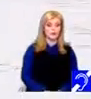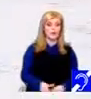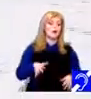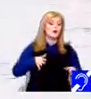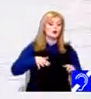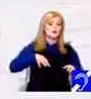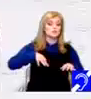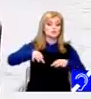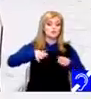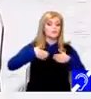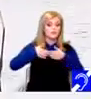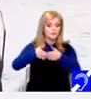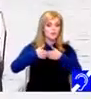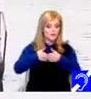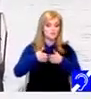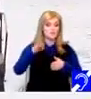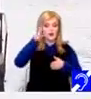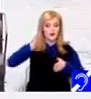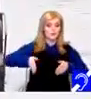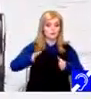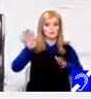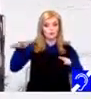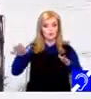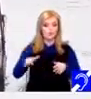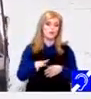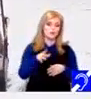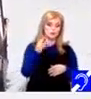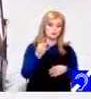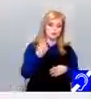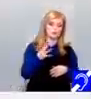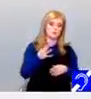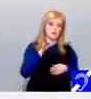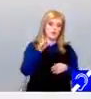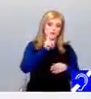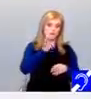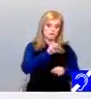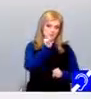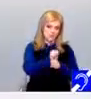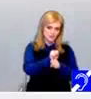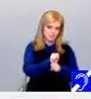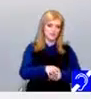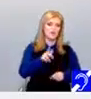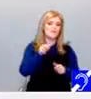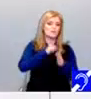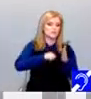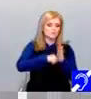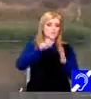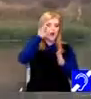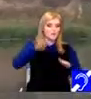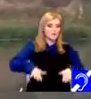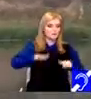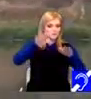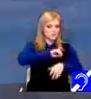Circulația prin posturile vamale de tip Debarcader, Cosăuți și Soroca a fost suspendată. Ploile din ultimele zile au dus la creșteri ale nivelului de apă în